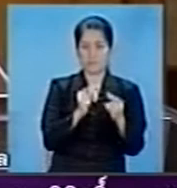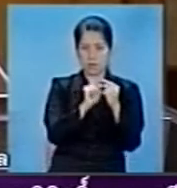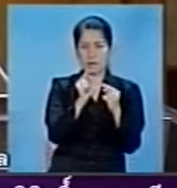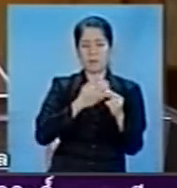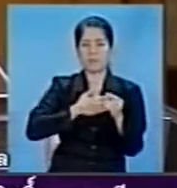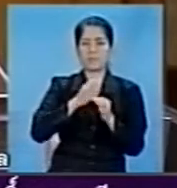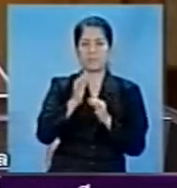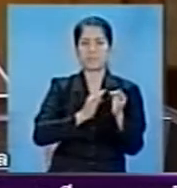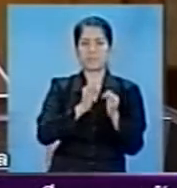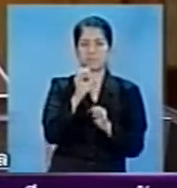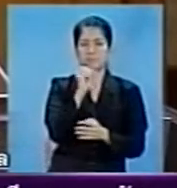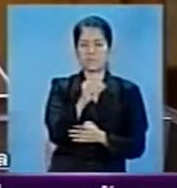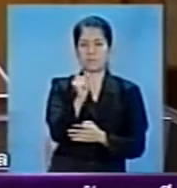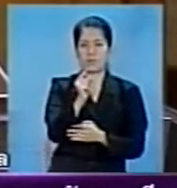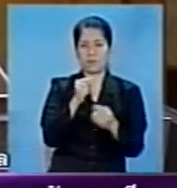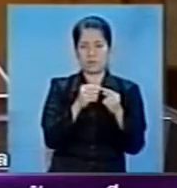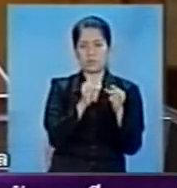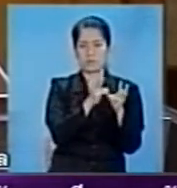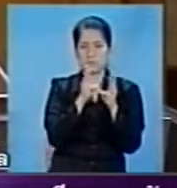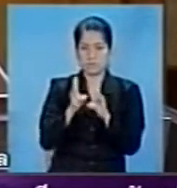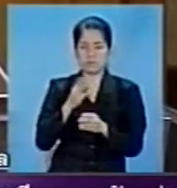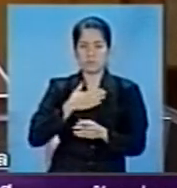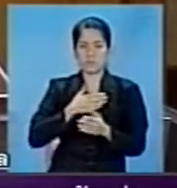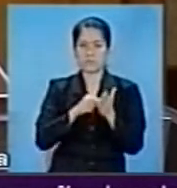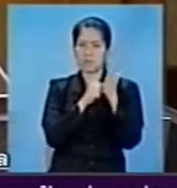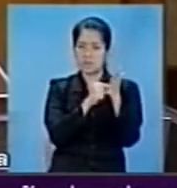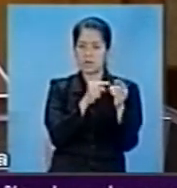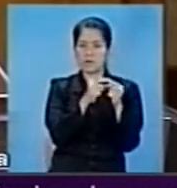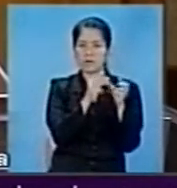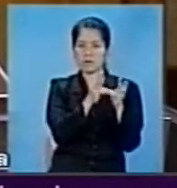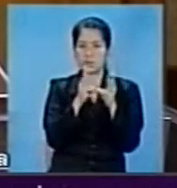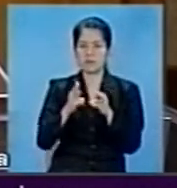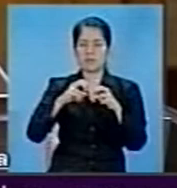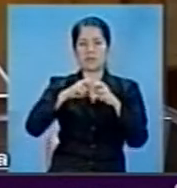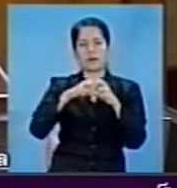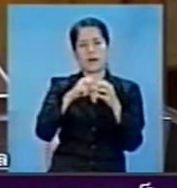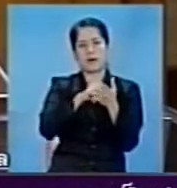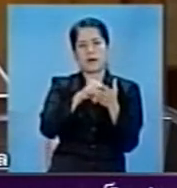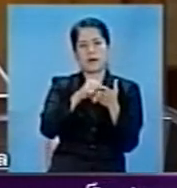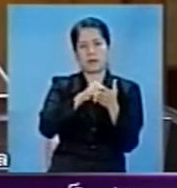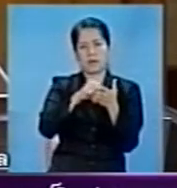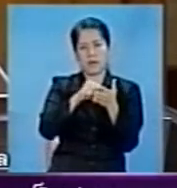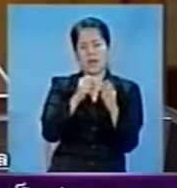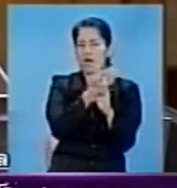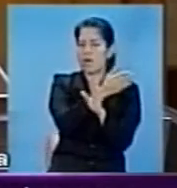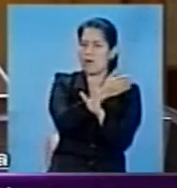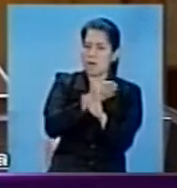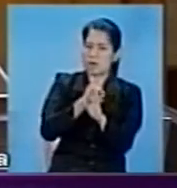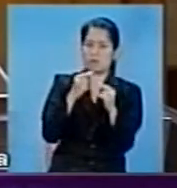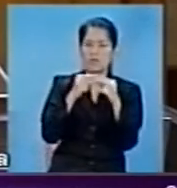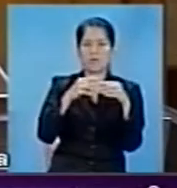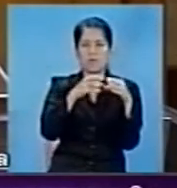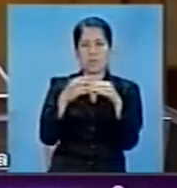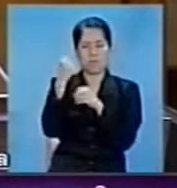ท็จจริงที่พิสูจน์ว่าเป็นแนวทางที่ผมได้พยายามเสนอหาทางออกทางการเมืองมาตั้งแต่ก่อนที่มีการชุมนุมเรียกร้องในครั้